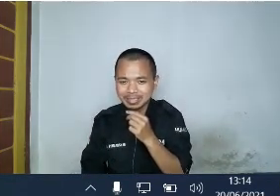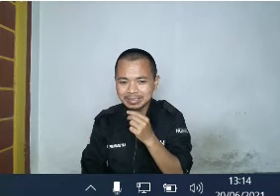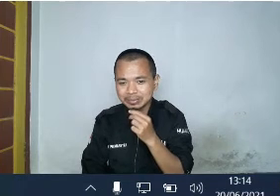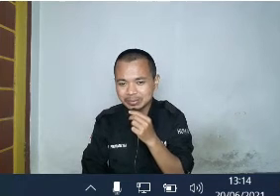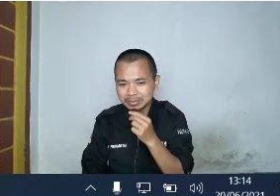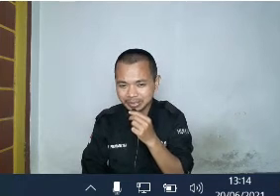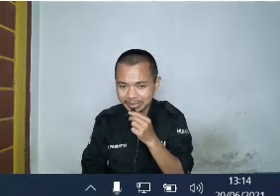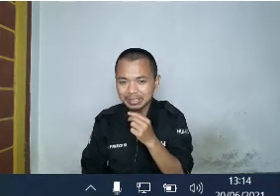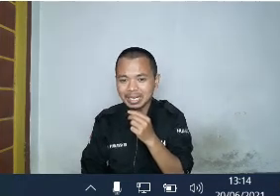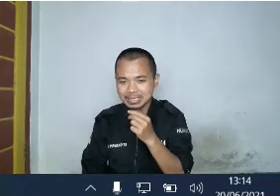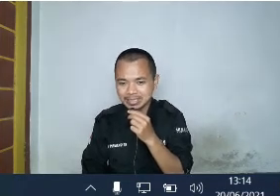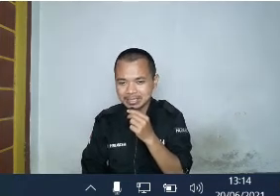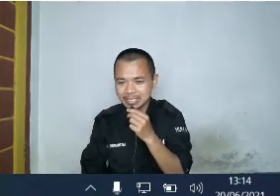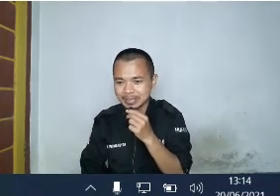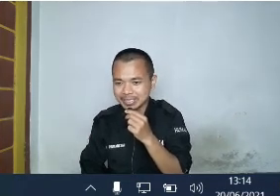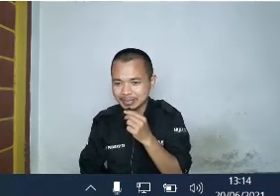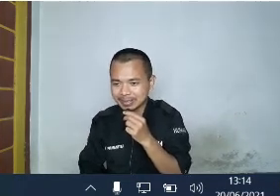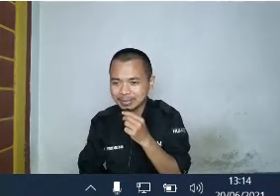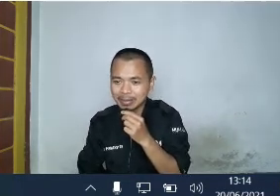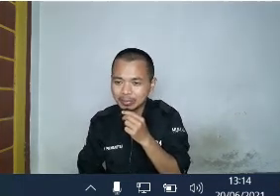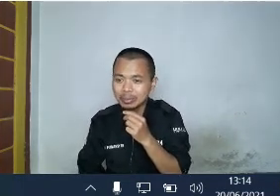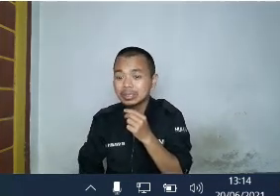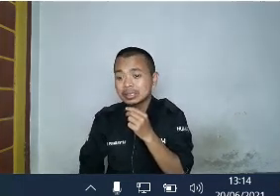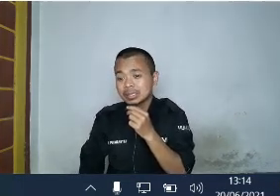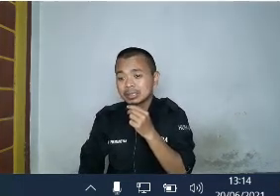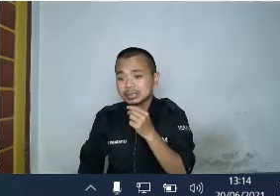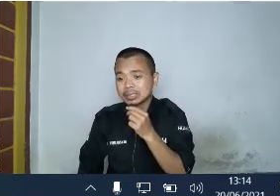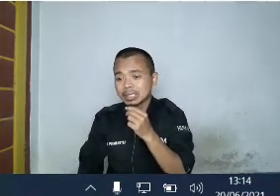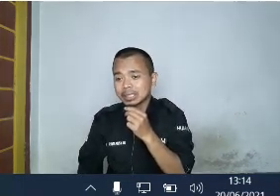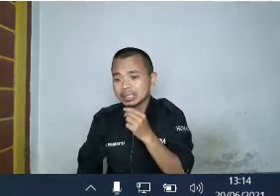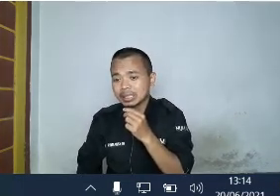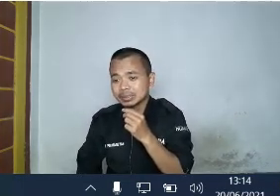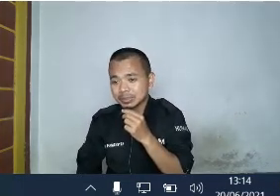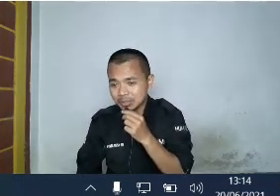mengerjakan the asas-asas manajemen Rabu